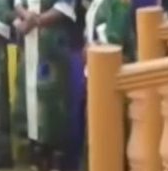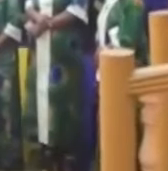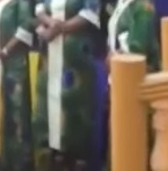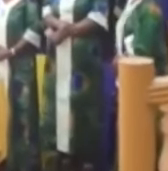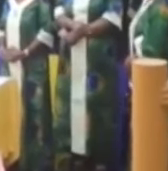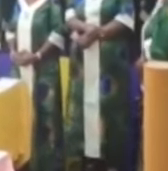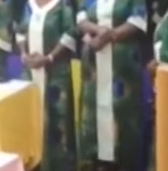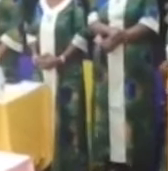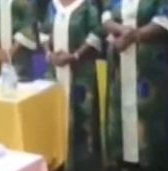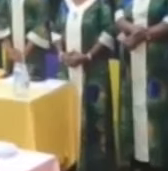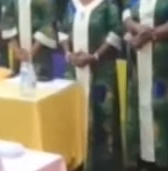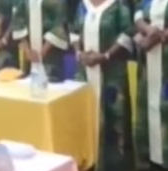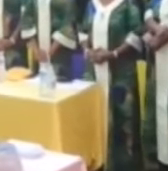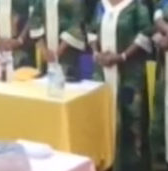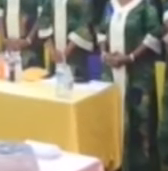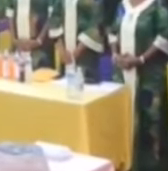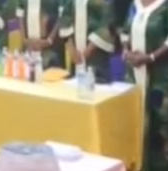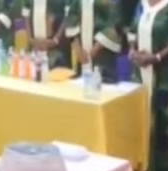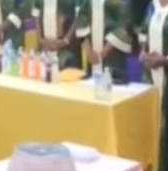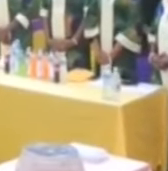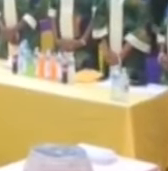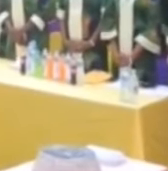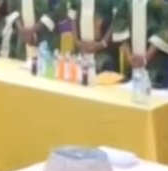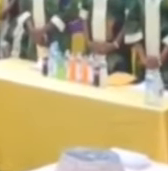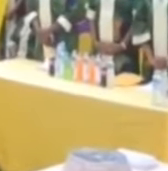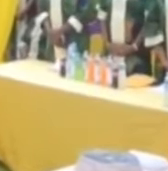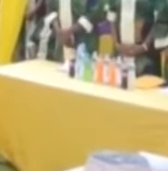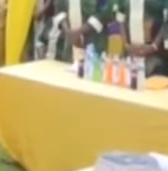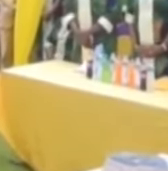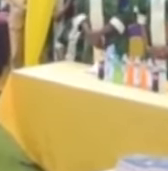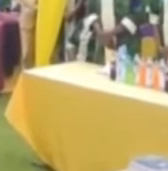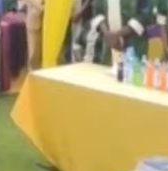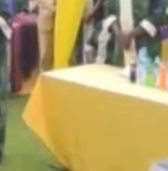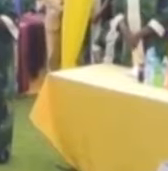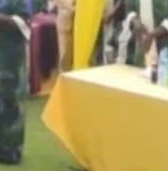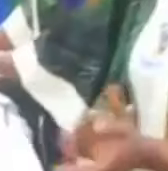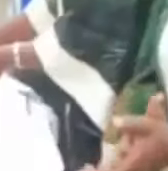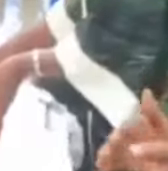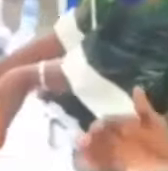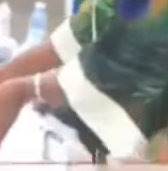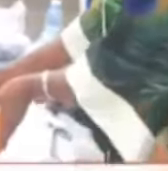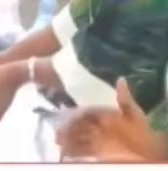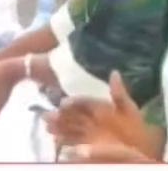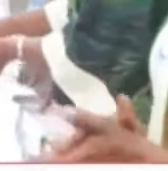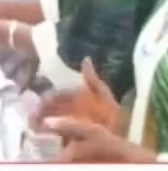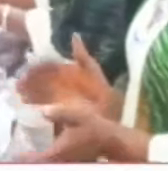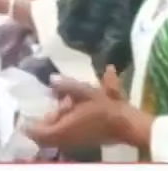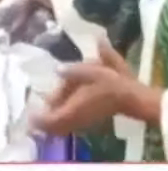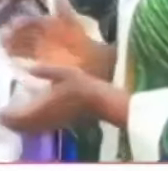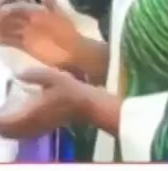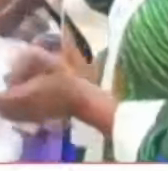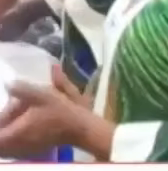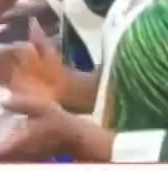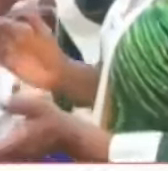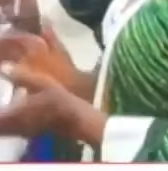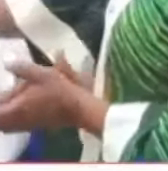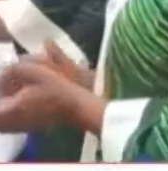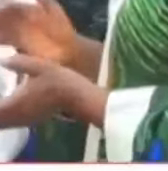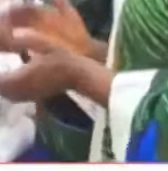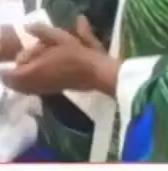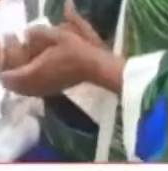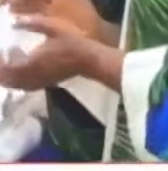Abakyala b'e Kawempe abeegatta mu kibiina ky'abataka Subi Women's Development Group bajaguza okuwezaayo emyaka etaano bukyanga kitandikibwawo okusula